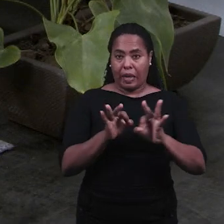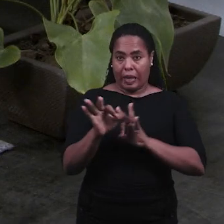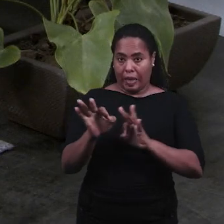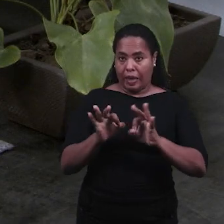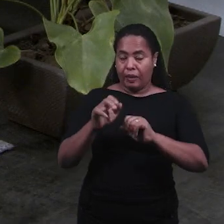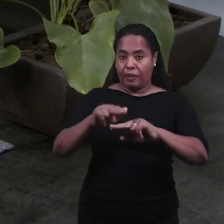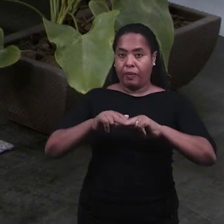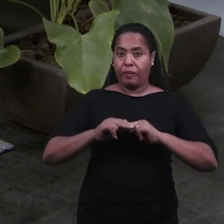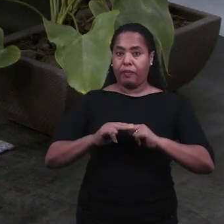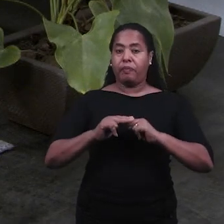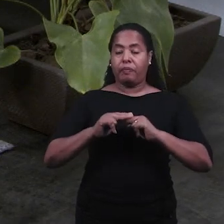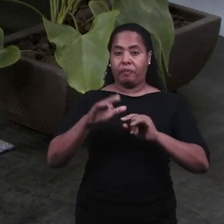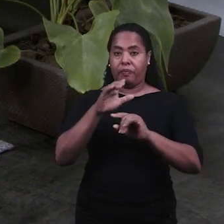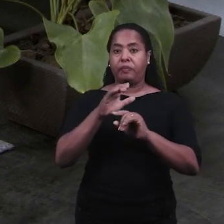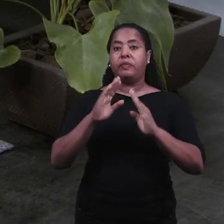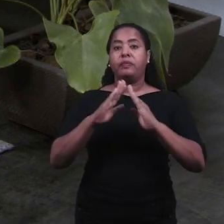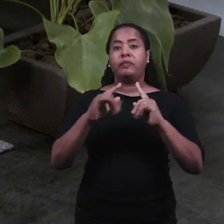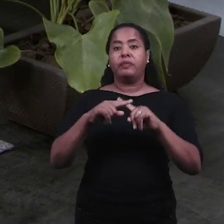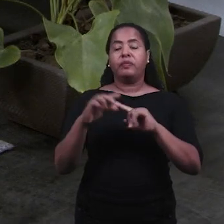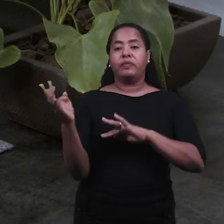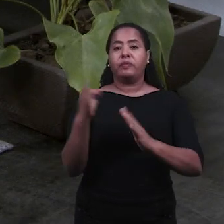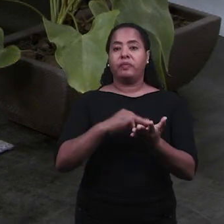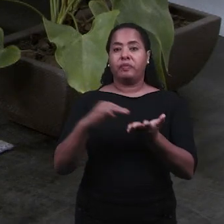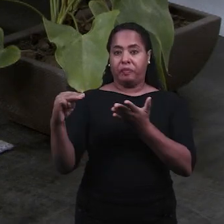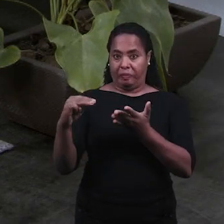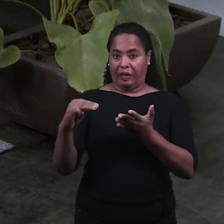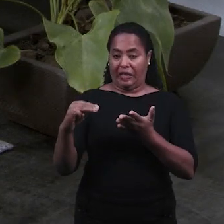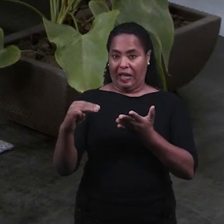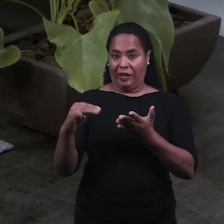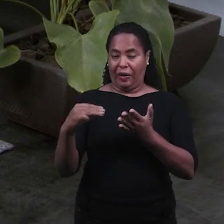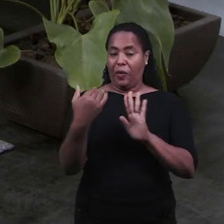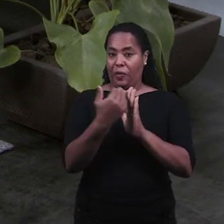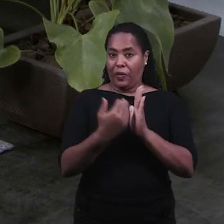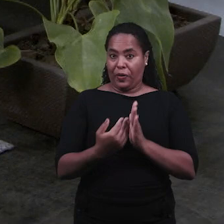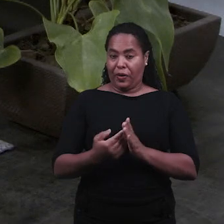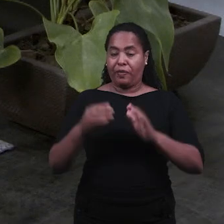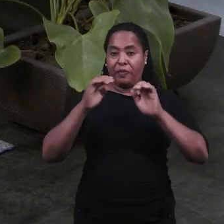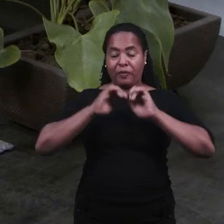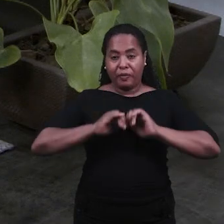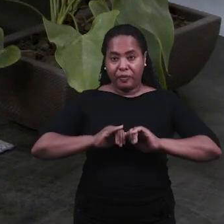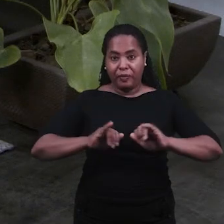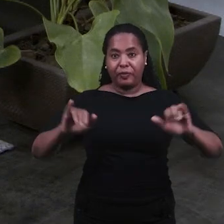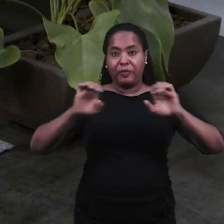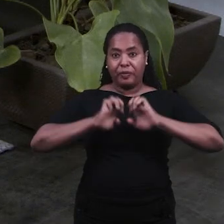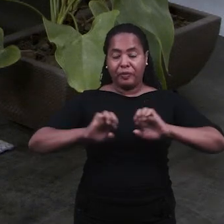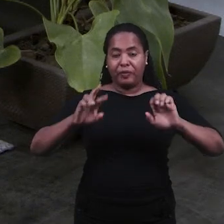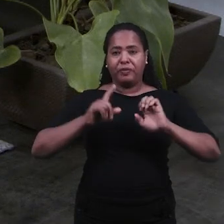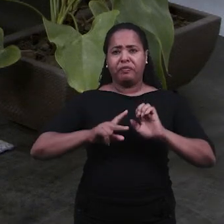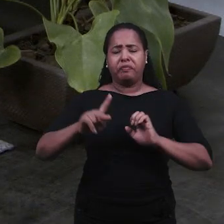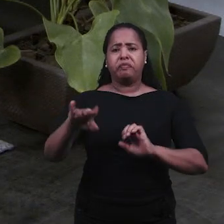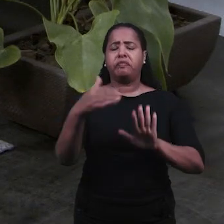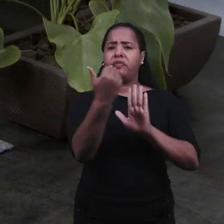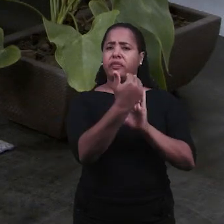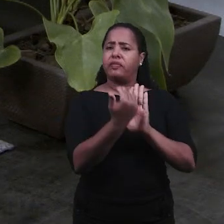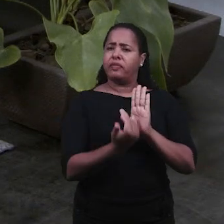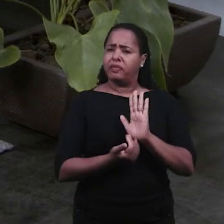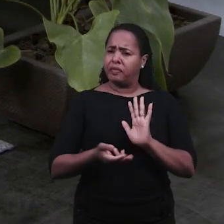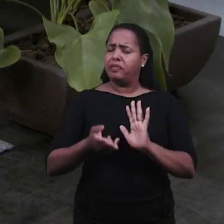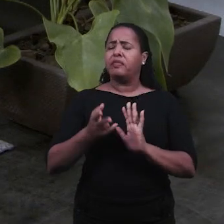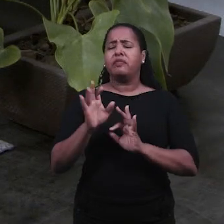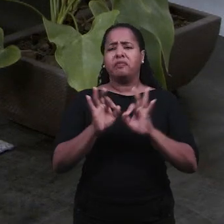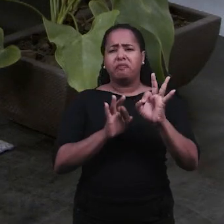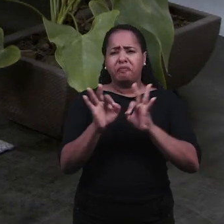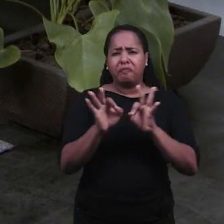chrétienne Maranatha en annonçant l'Évangile éternel. Cette production qui est préparée, et nous vous